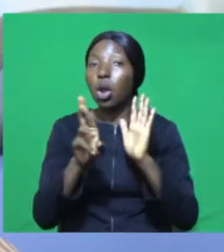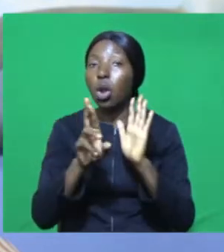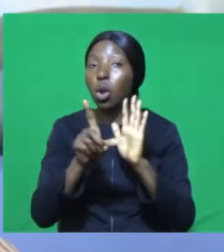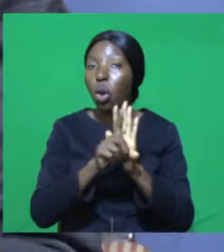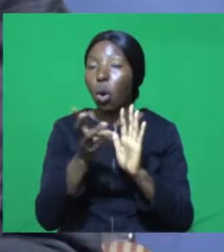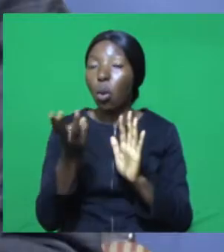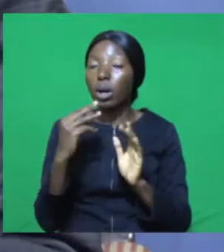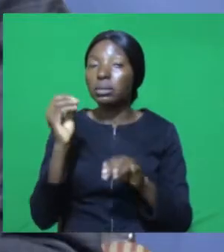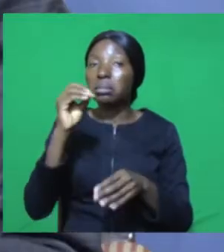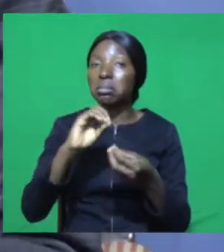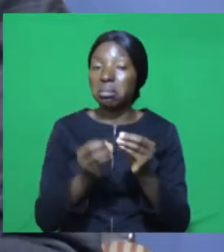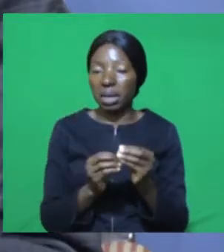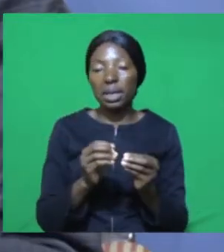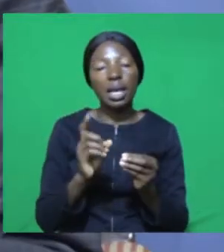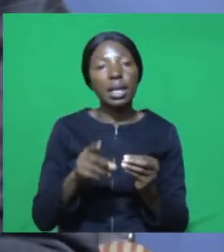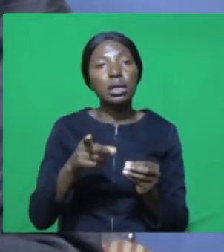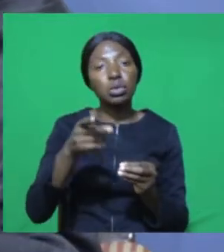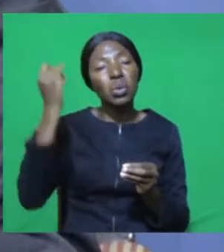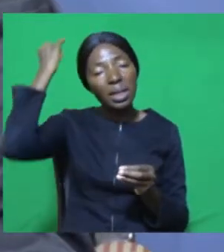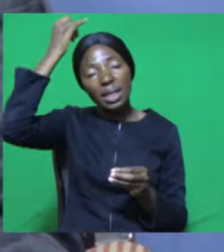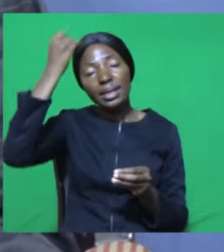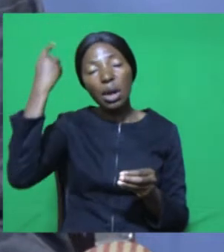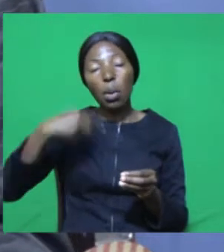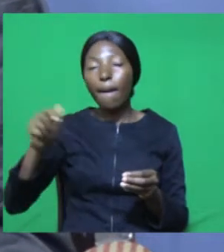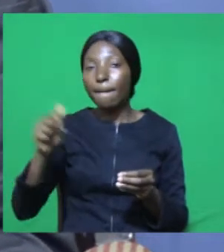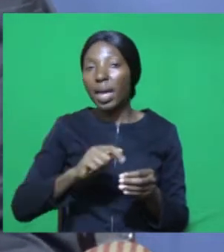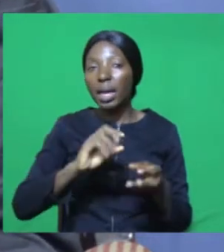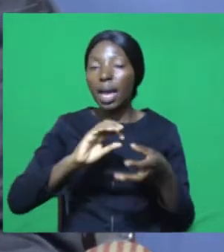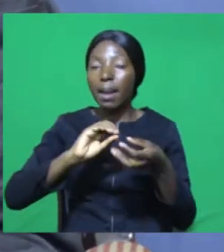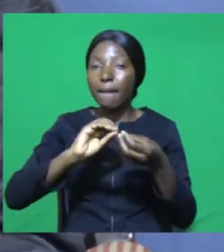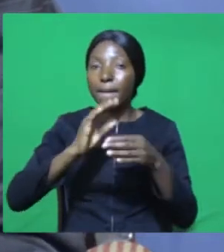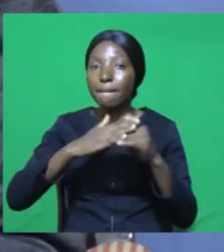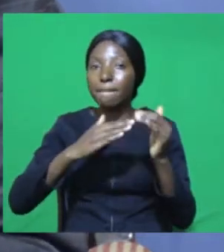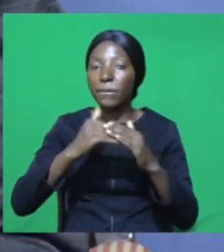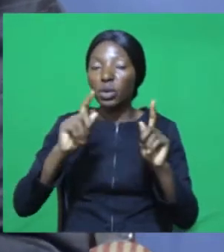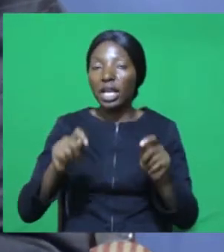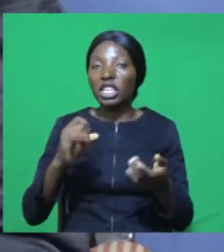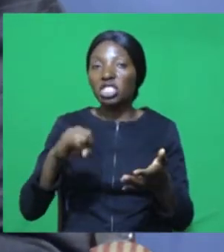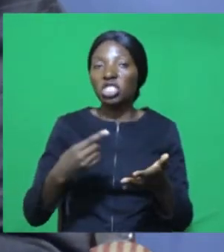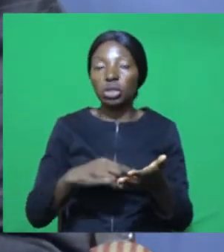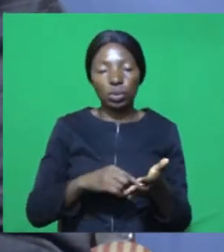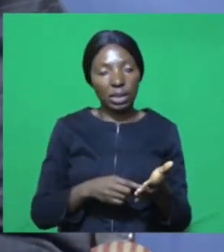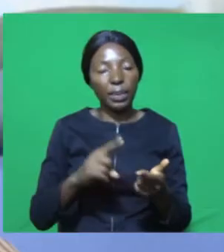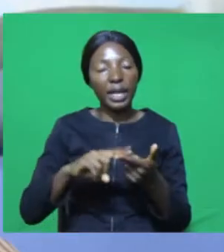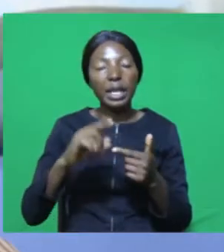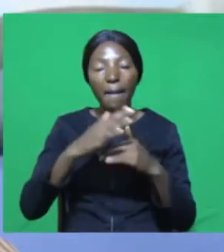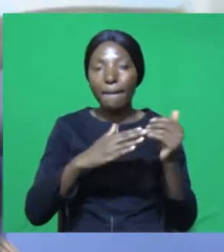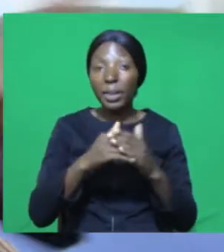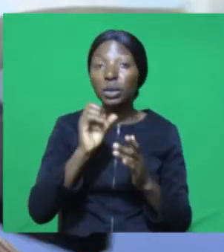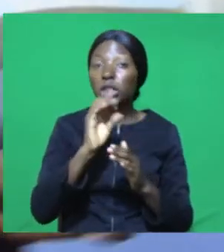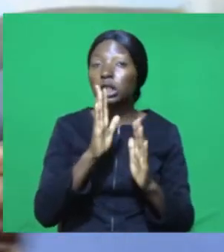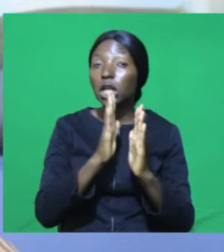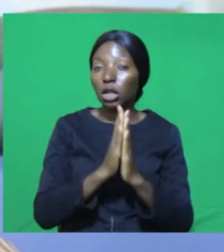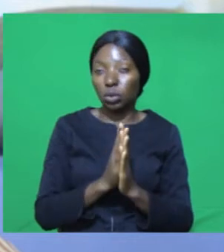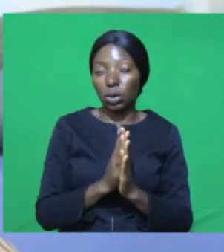kuti chiendai munovaka Jerusarema nekuvandudza Jerusarema netemberi yepaJerusarema. Saka